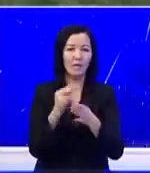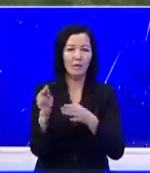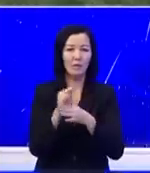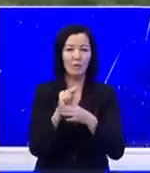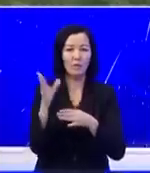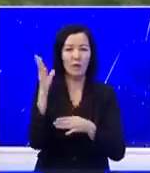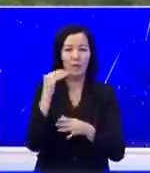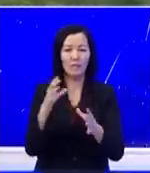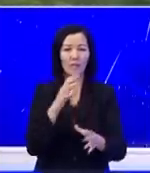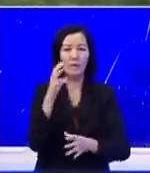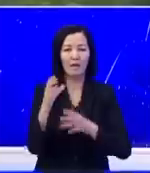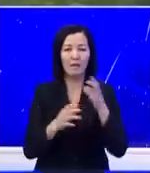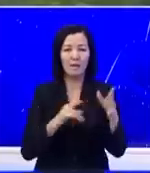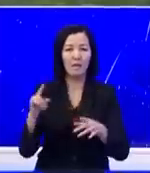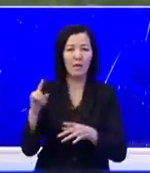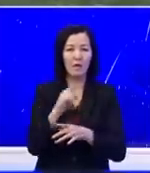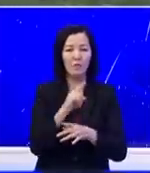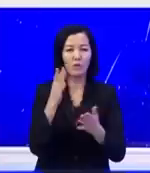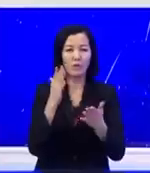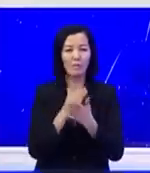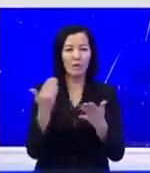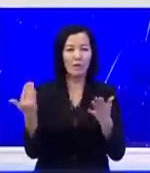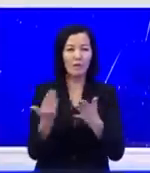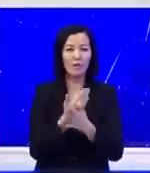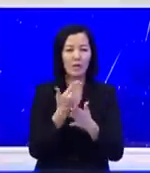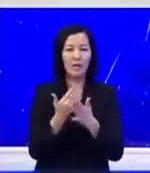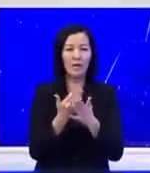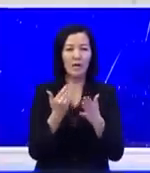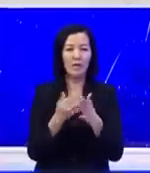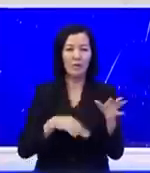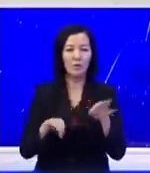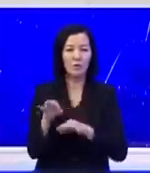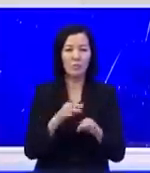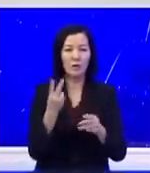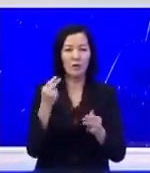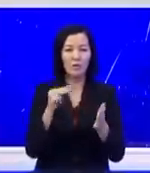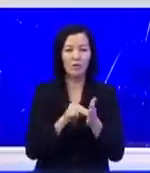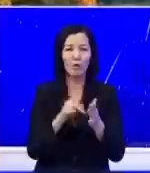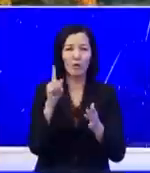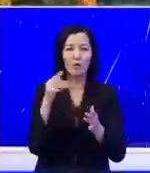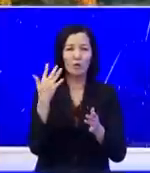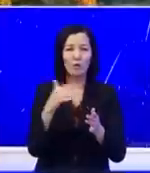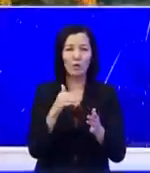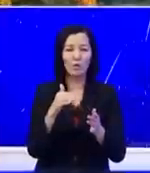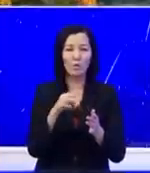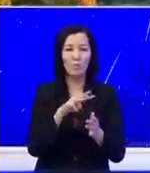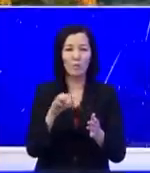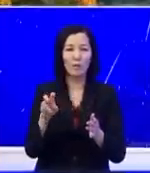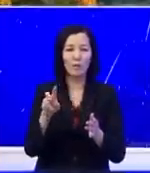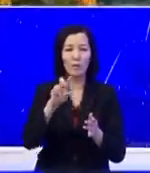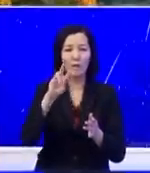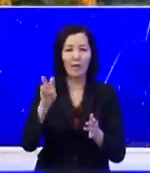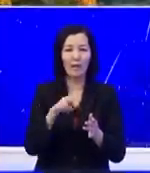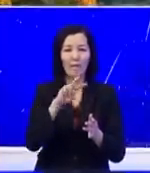жөндеуден өтетін Алматы халықаралық әуежайы бар. Жаңа терминал жобасының құны 150 миллион евро, көлемі 55 мың шаршы